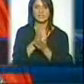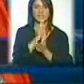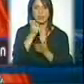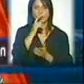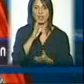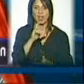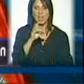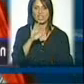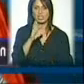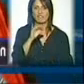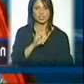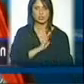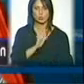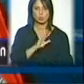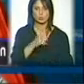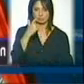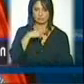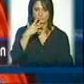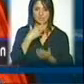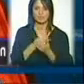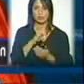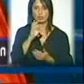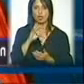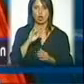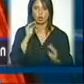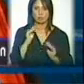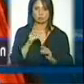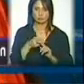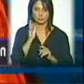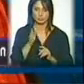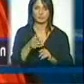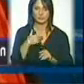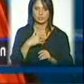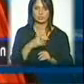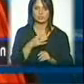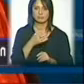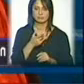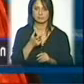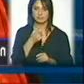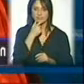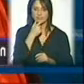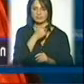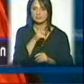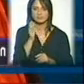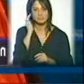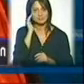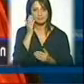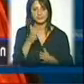ქალბატონ ელისო ვირსალაძეს არ ქონია სოლო კონცერტი საქართველოში და ჩვენ საყვარელ მსმენელს